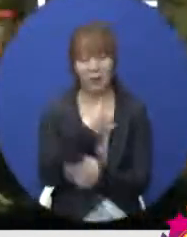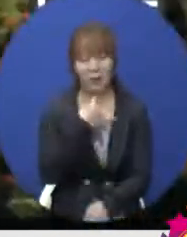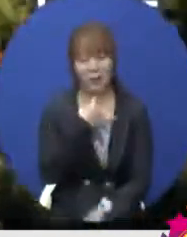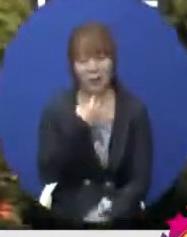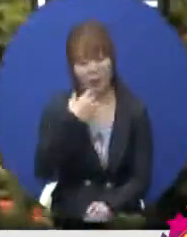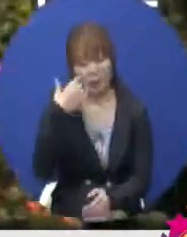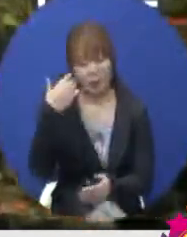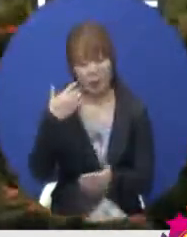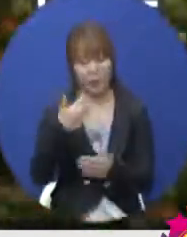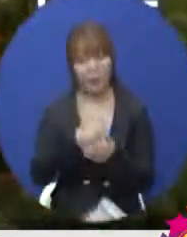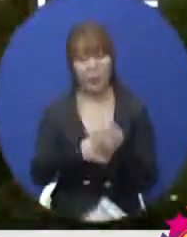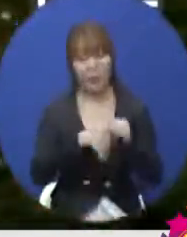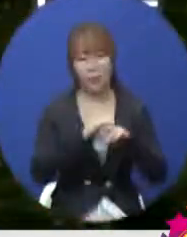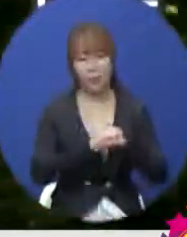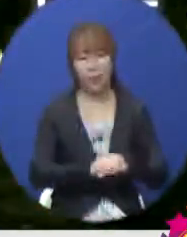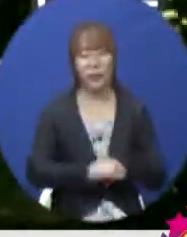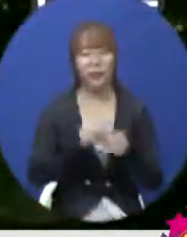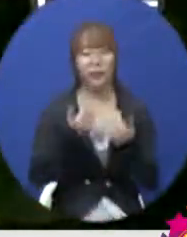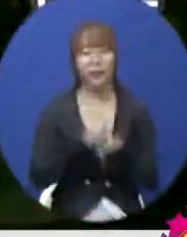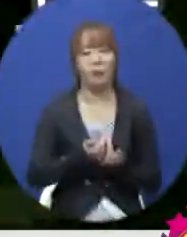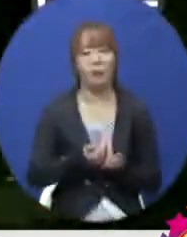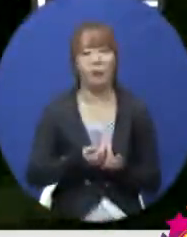아쉬움만 남기고